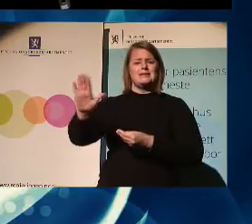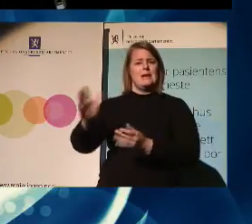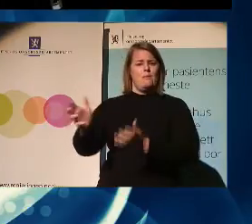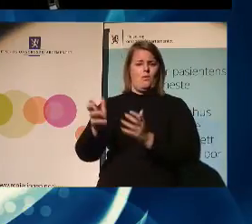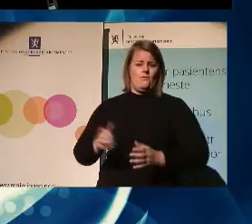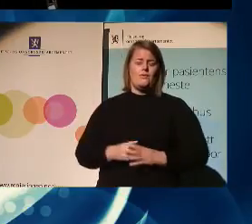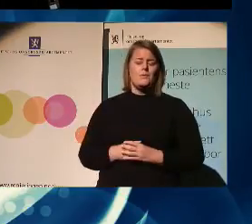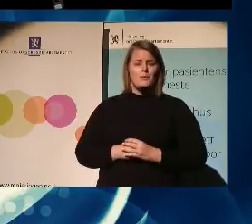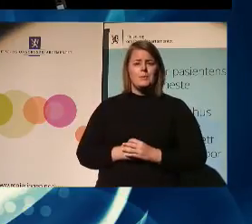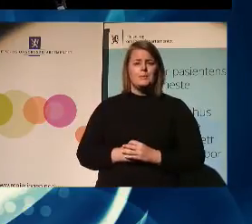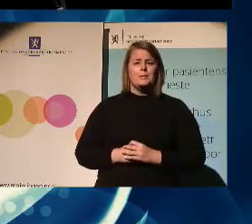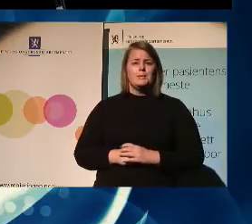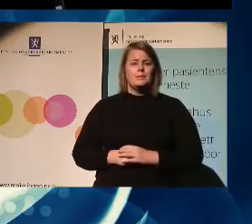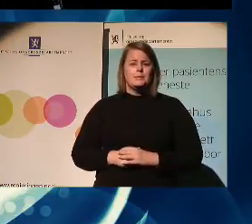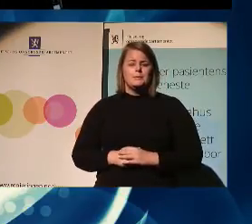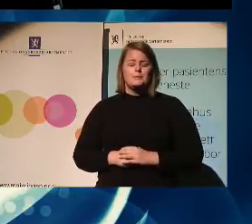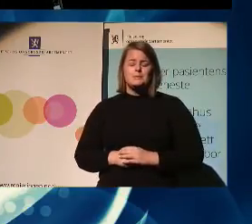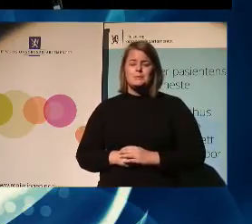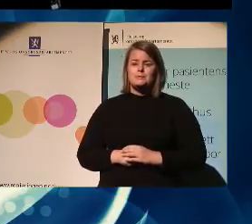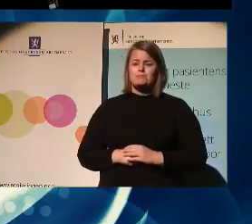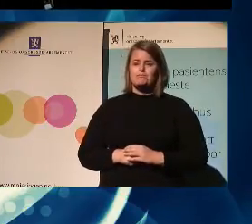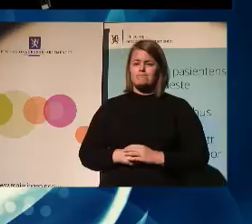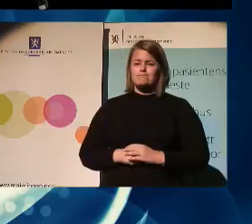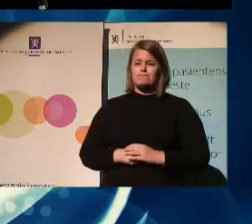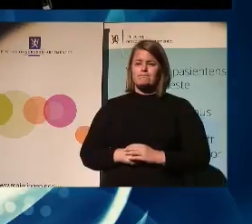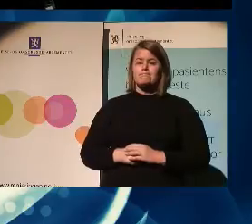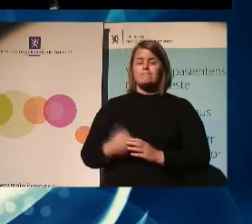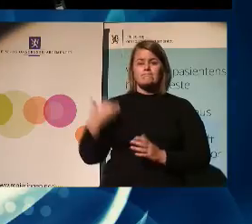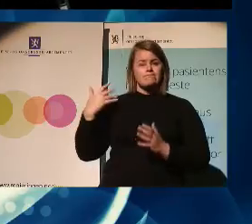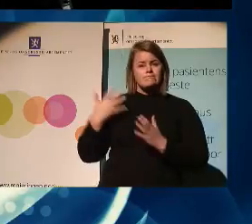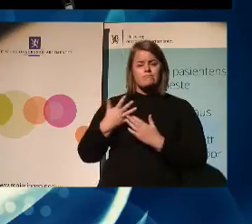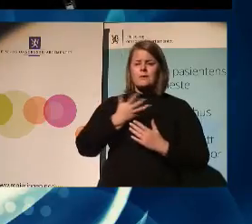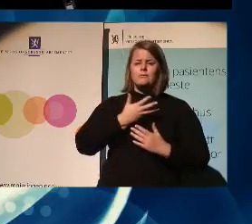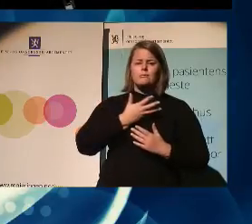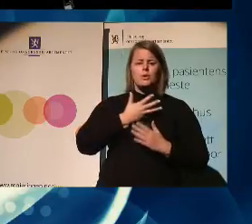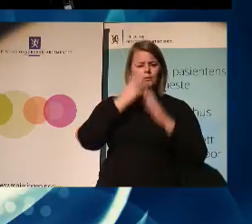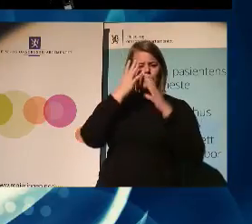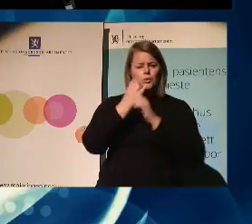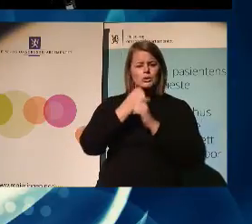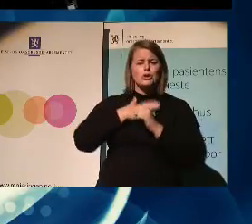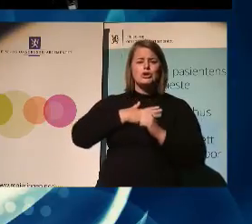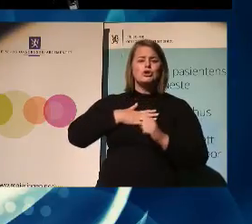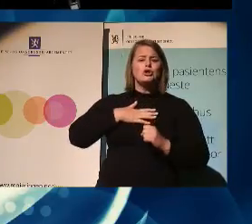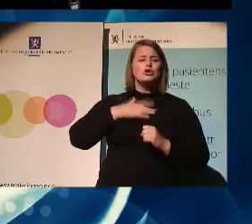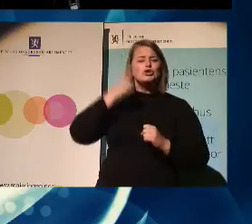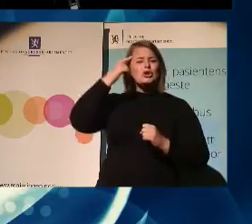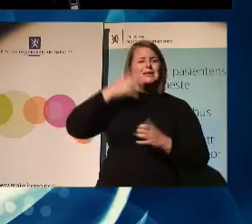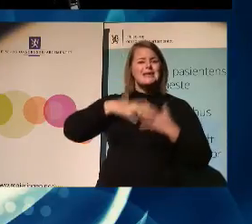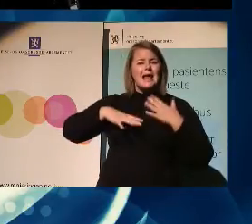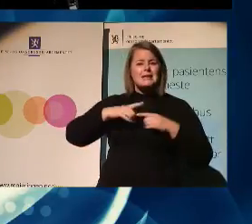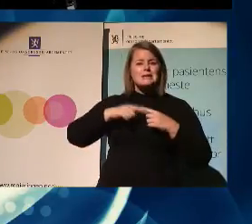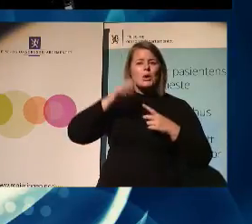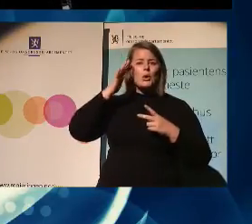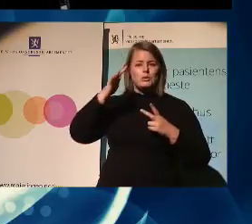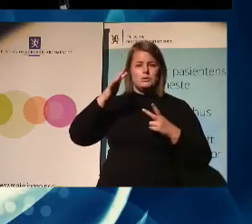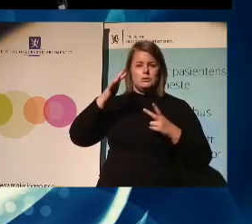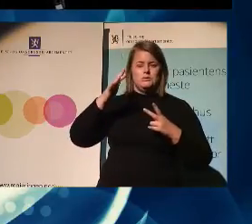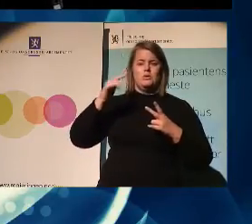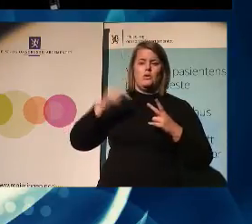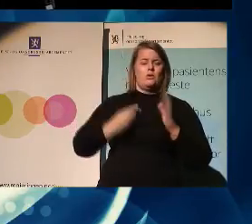trenger. Vi har vært opptatt av psykisk helse og rus. Vi har gjeninnført den gyllene